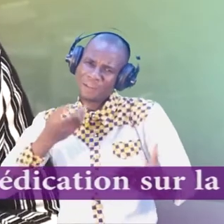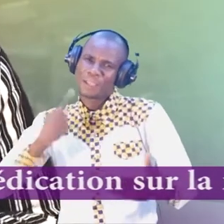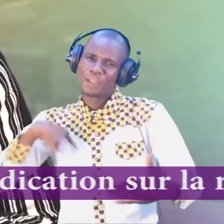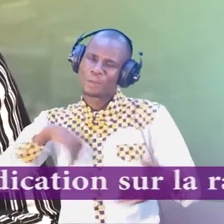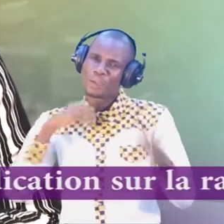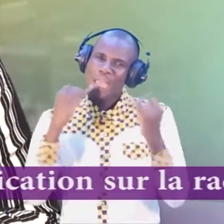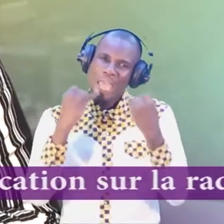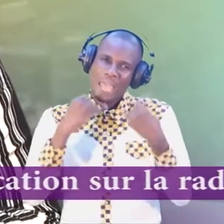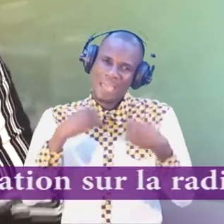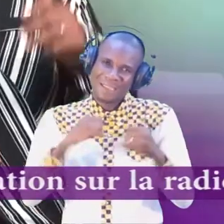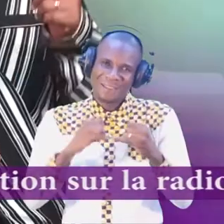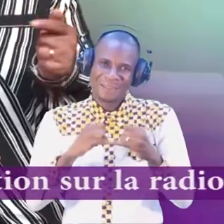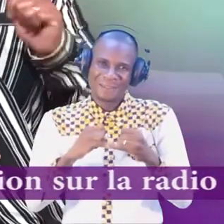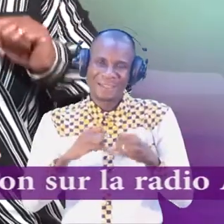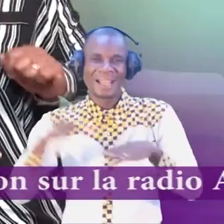mengi duniani.